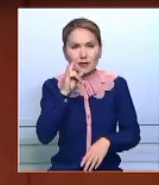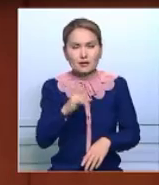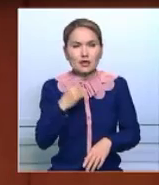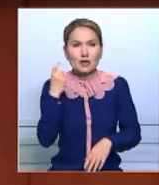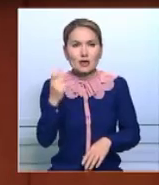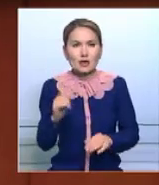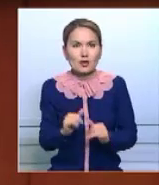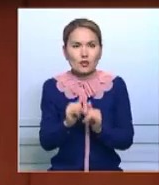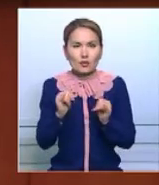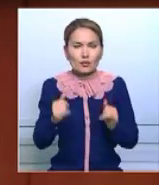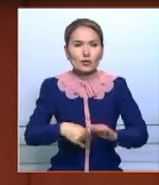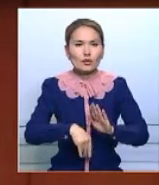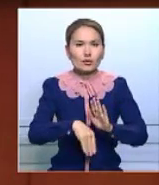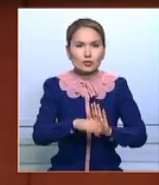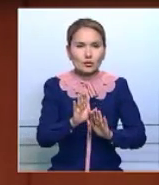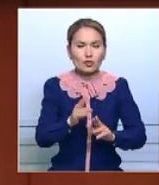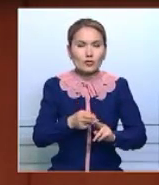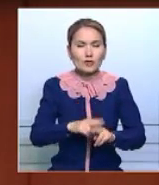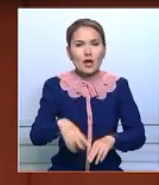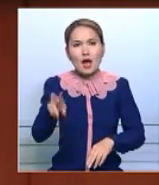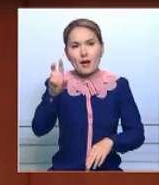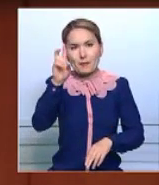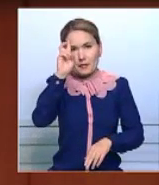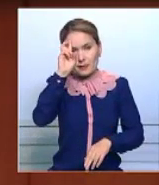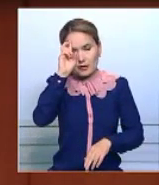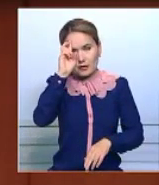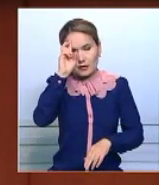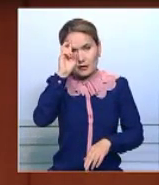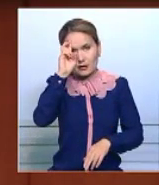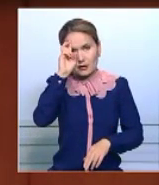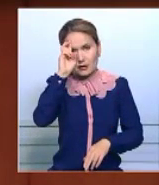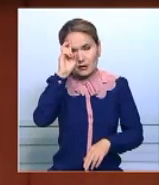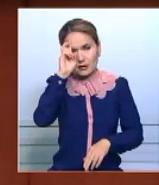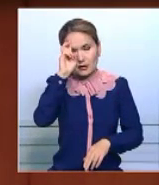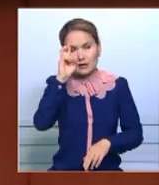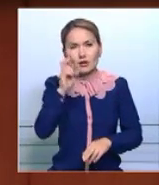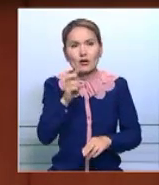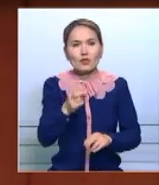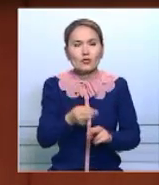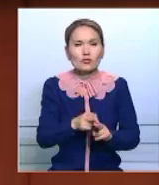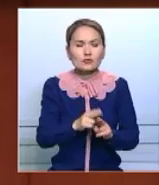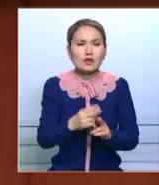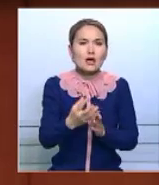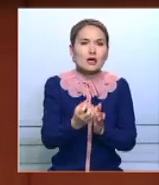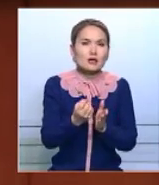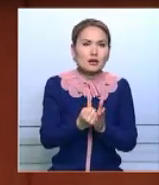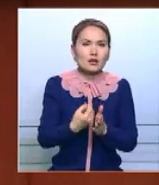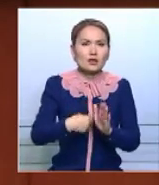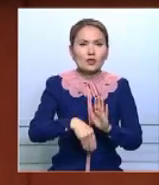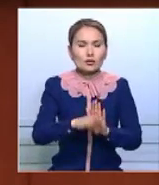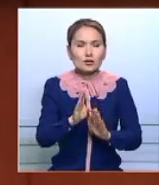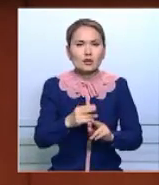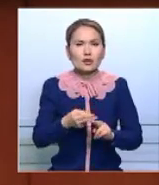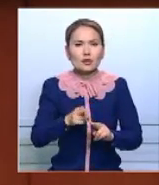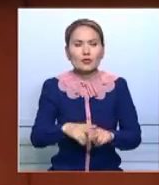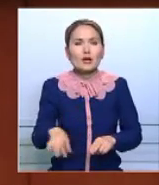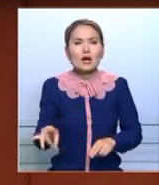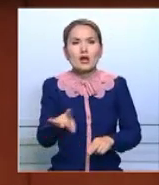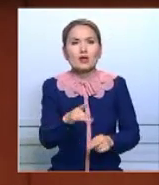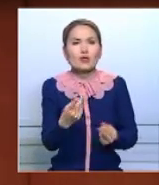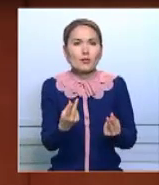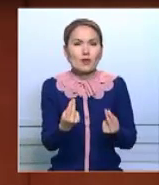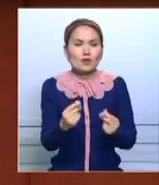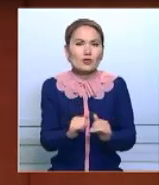макроэкономикалық тұрақтылықты және мемлекеттік қаржының теңгерімділігін, оның ішінде республикалық бюджеттік